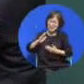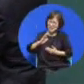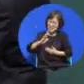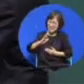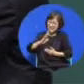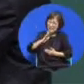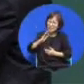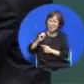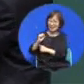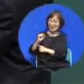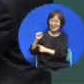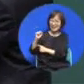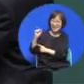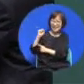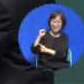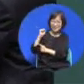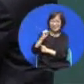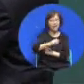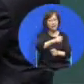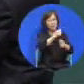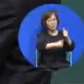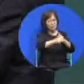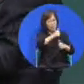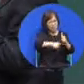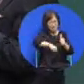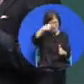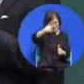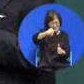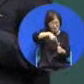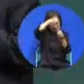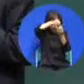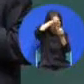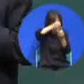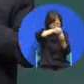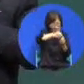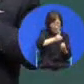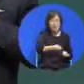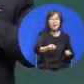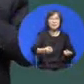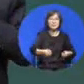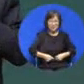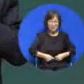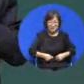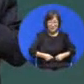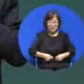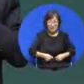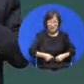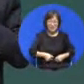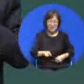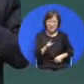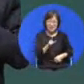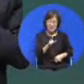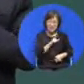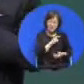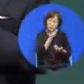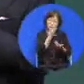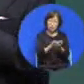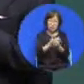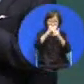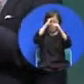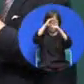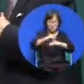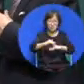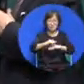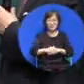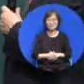참된 힘을 전달하는 겁니다. And then also relaying this true strength that God gives to us to our next generation.